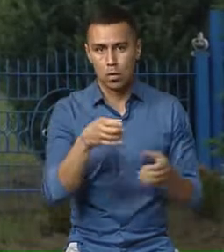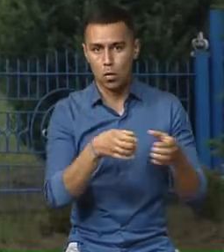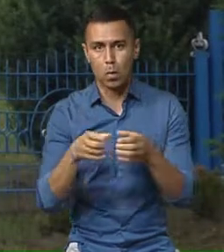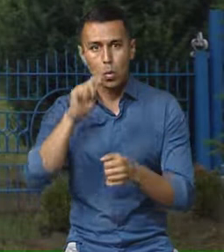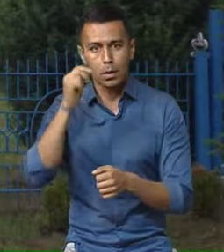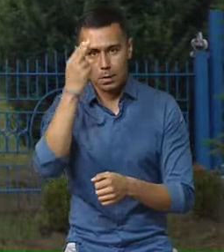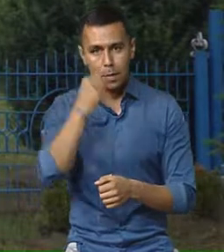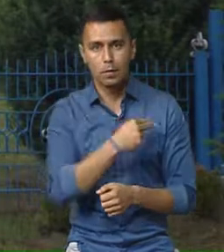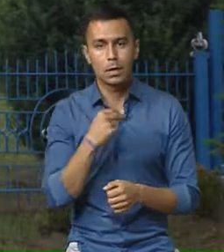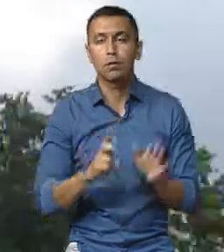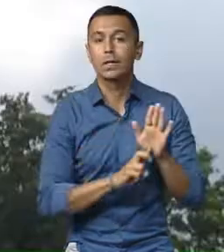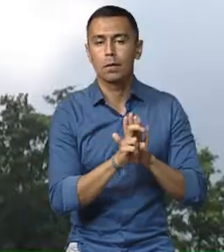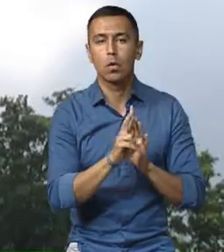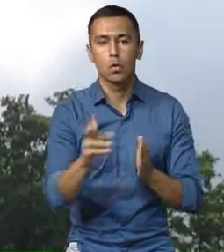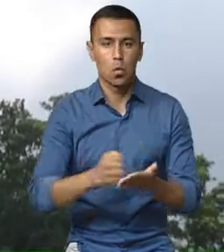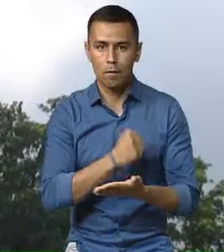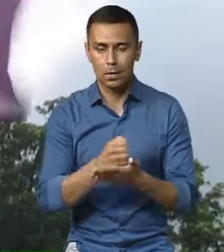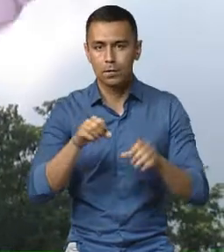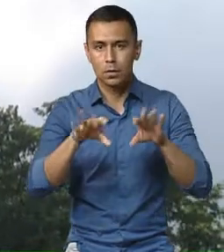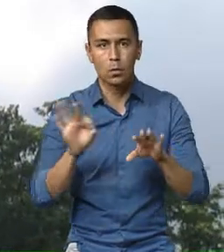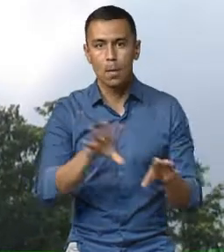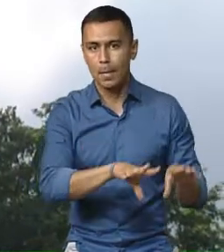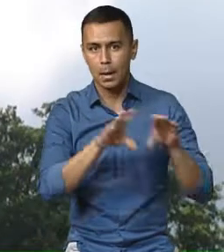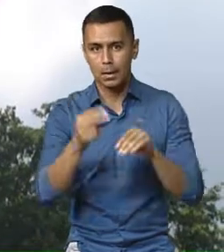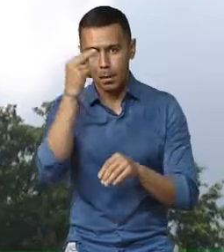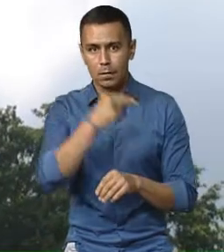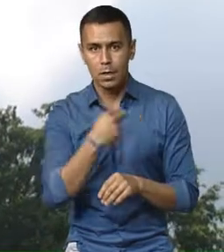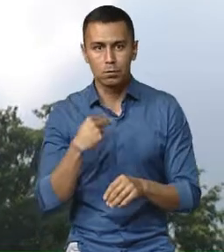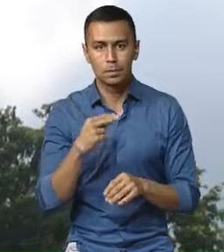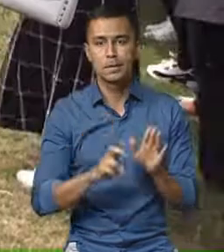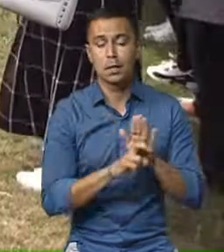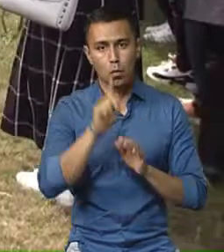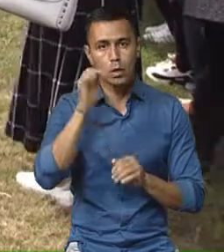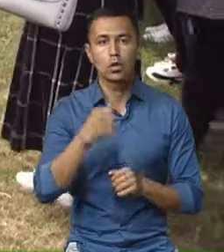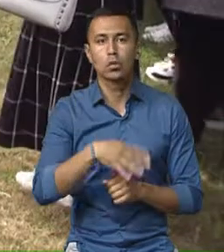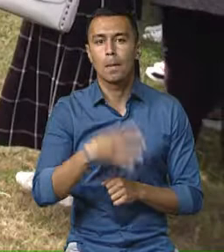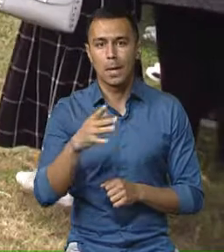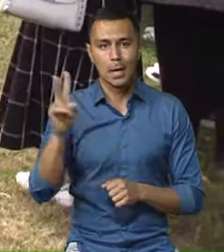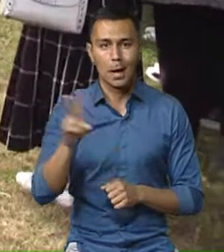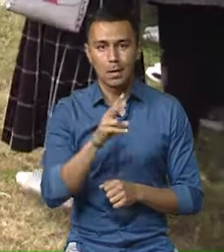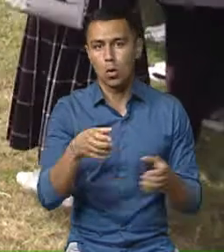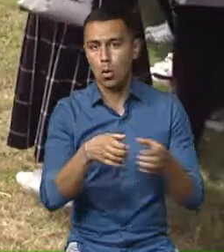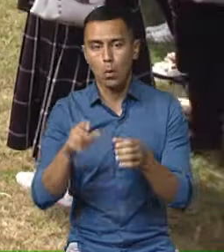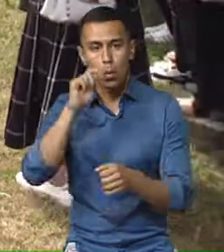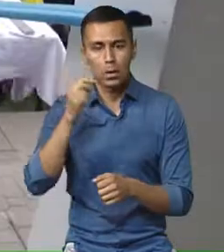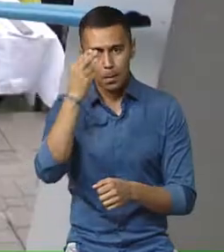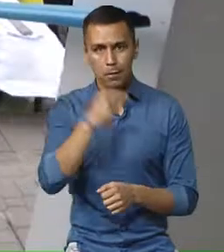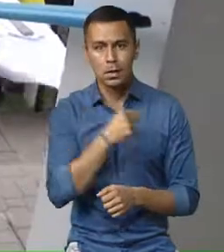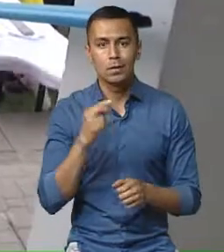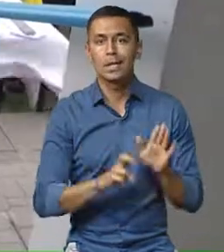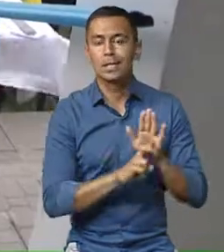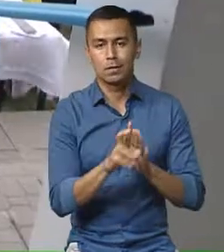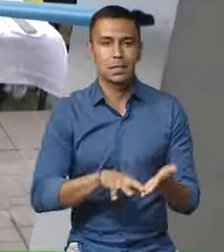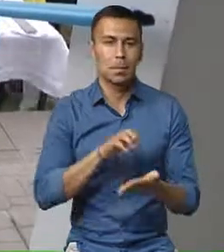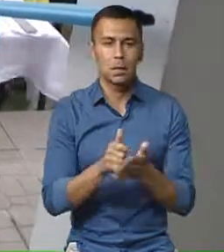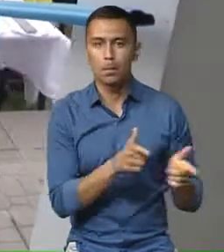Української православної церкви, які ухвалили рішення про перехід Православну церкву України. Ще 45 релігійних громад Української православної церкви